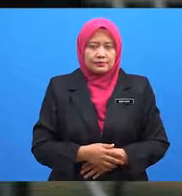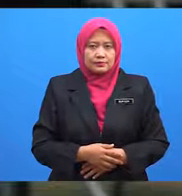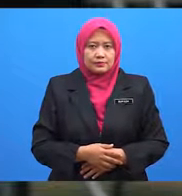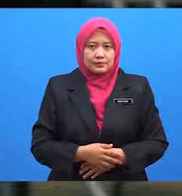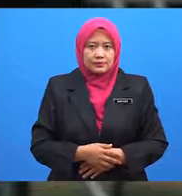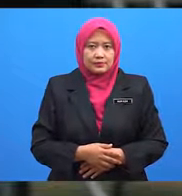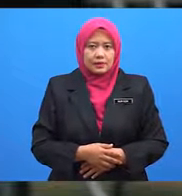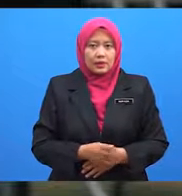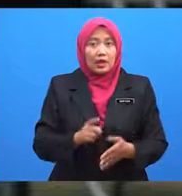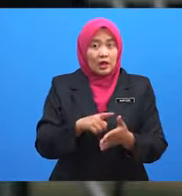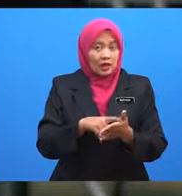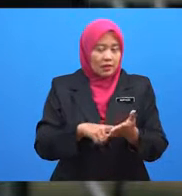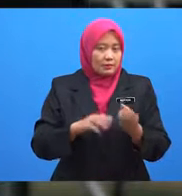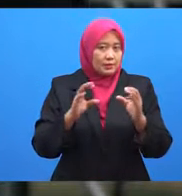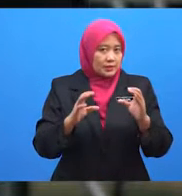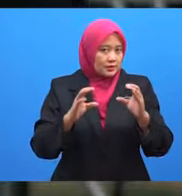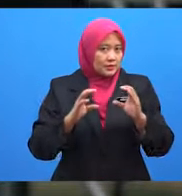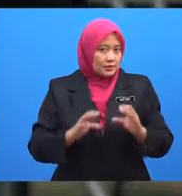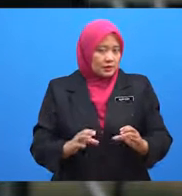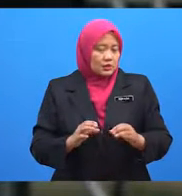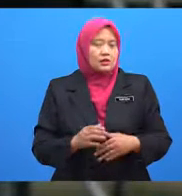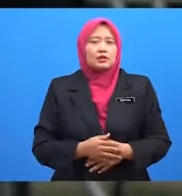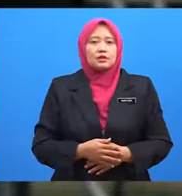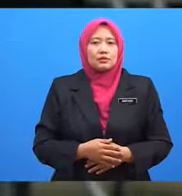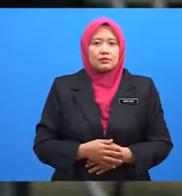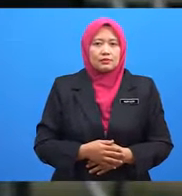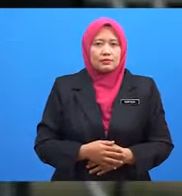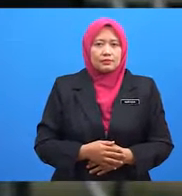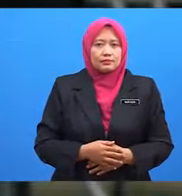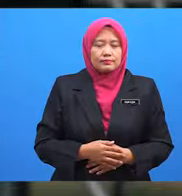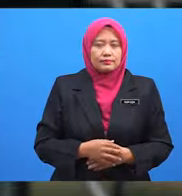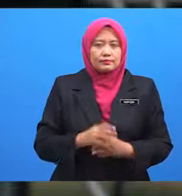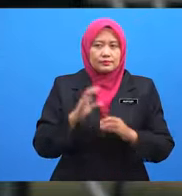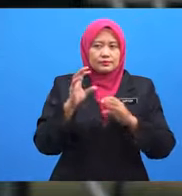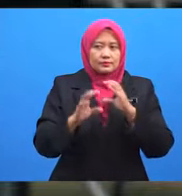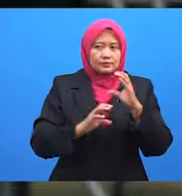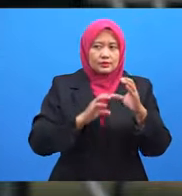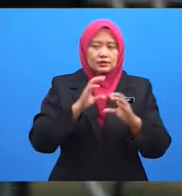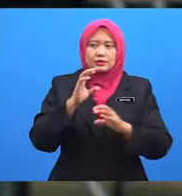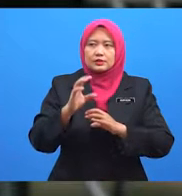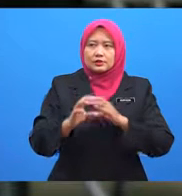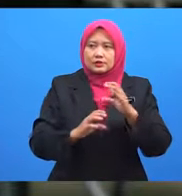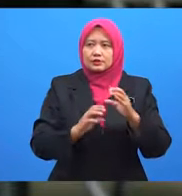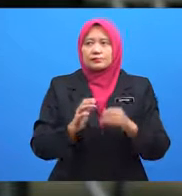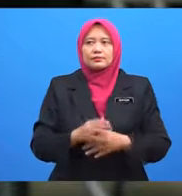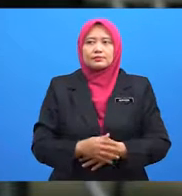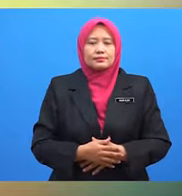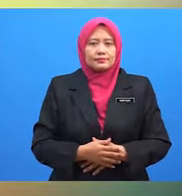apakah ciri-ciri Bahasa Melayu Kuno. Baiklah, ikuti terus penerangan